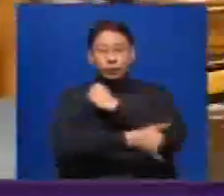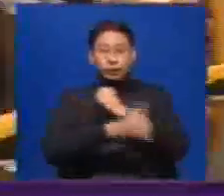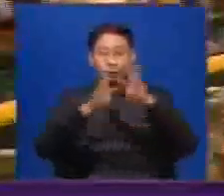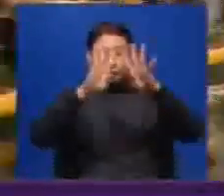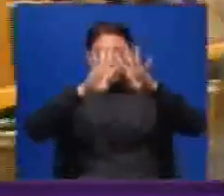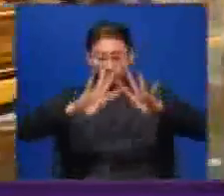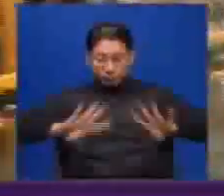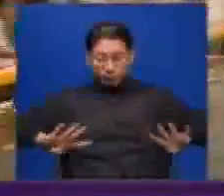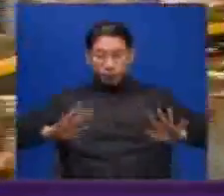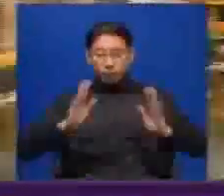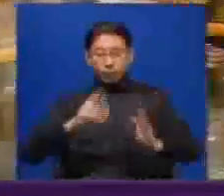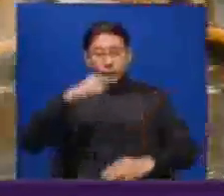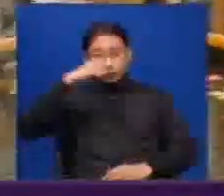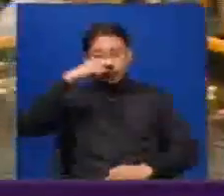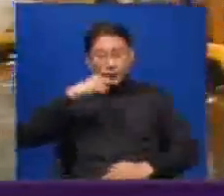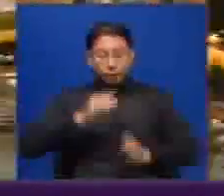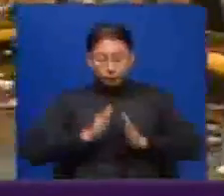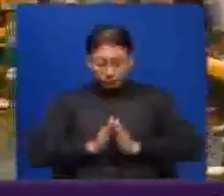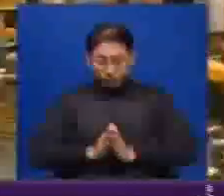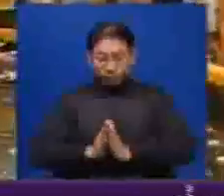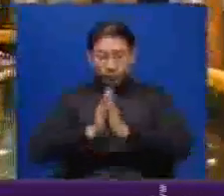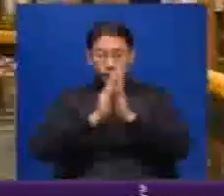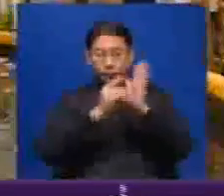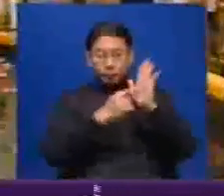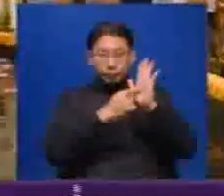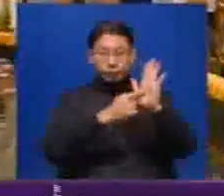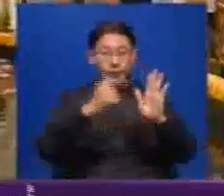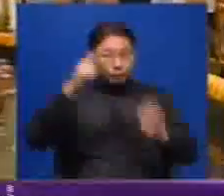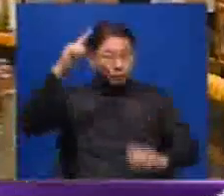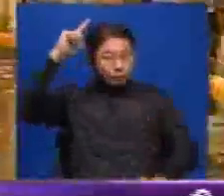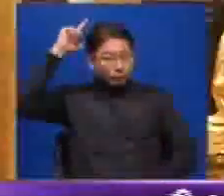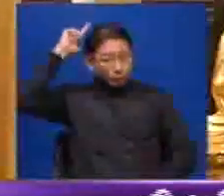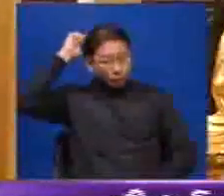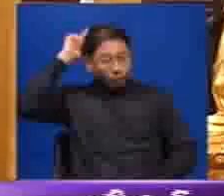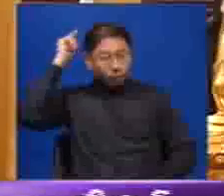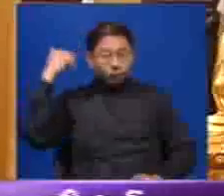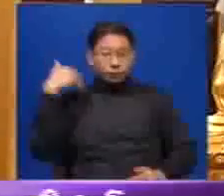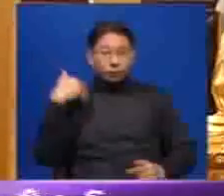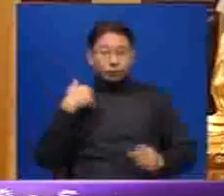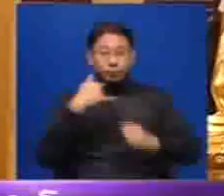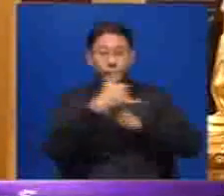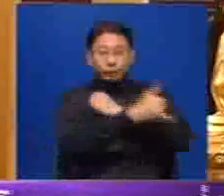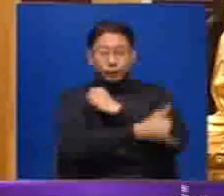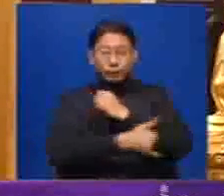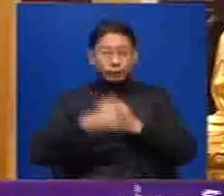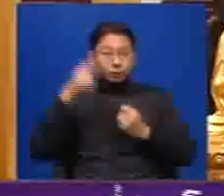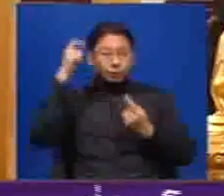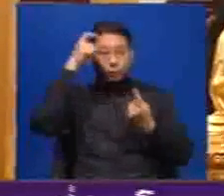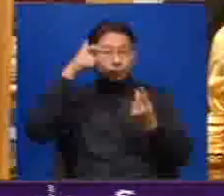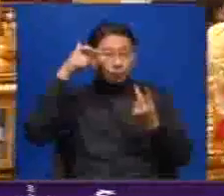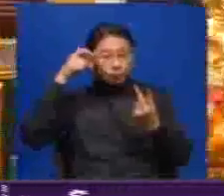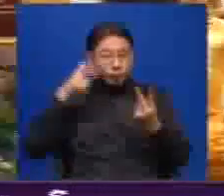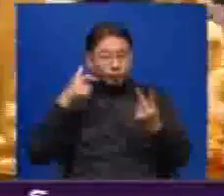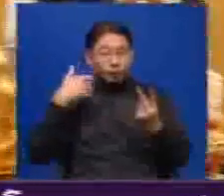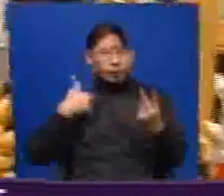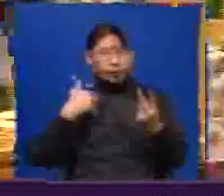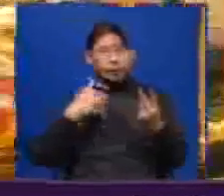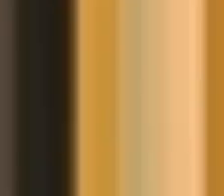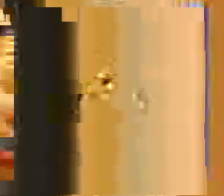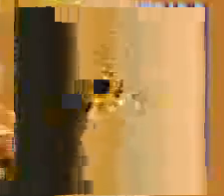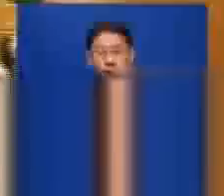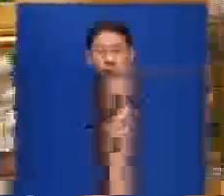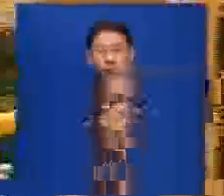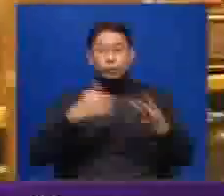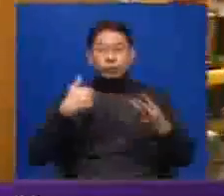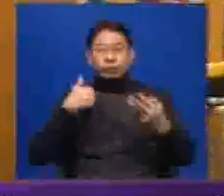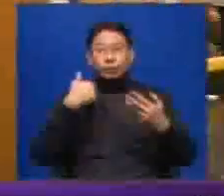นิกชนชาวไทยได้สักการะอาทิพระบางจากประเทศลาวพระมหาไมมุนีจากเมียนมาและพระประธานวัดเซงก